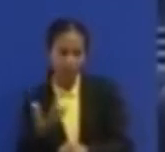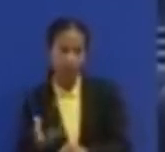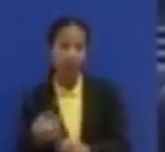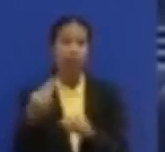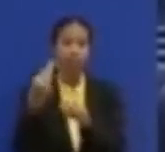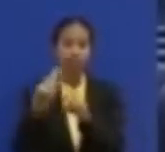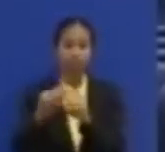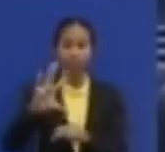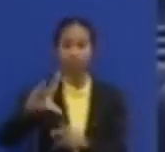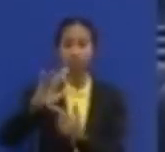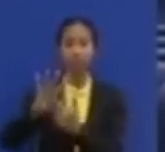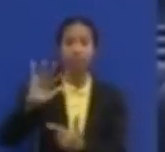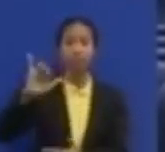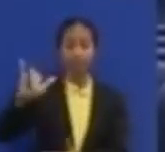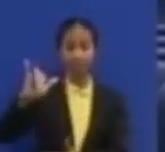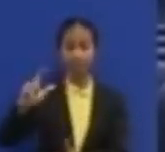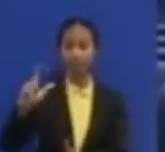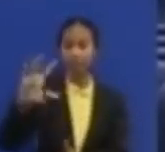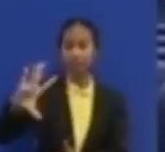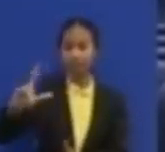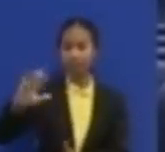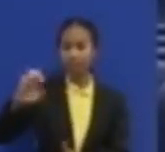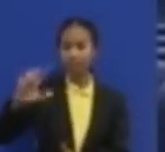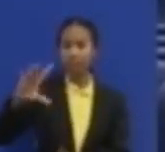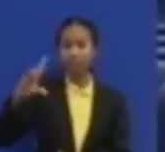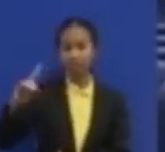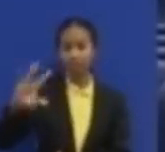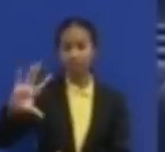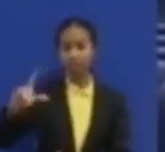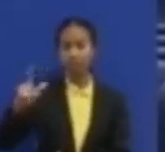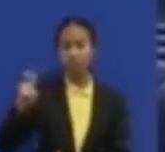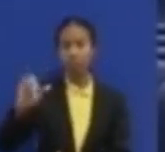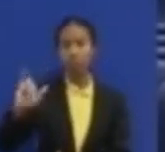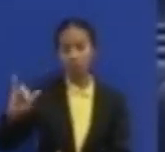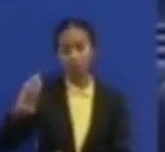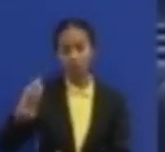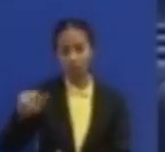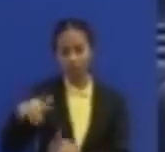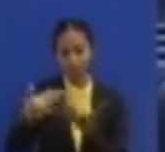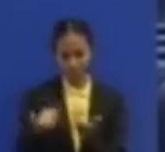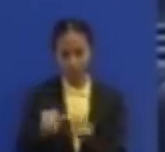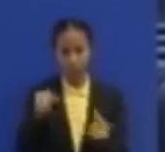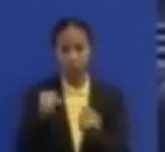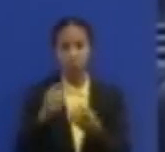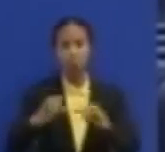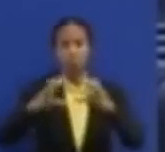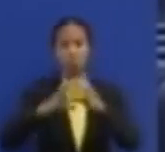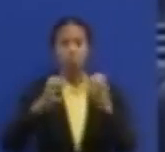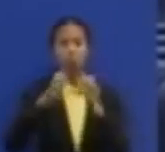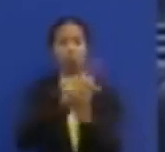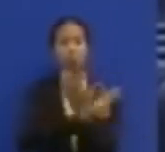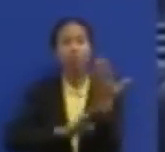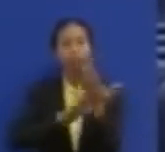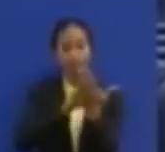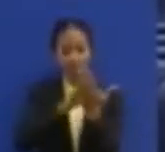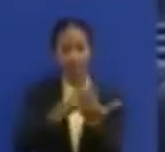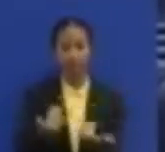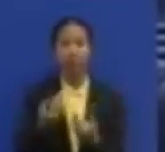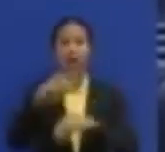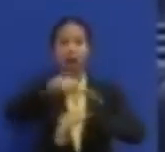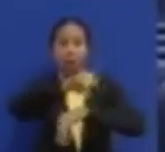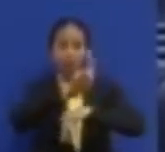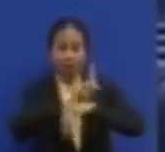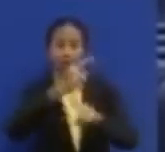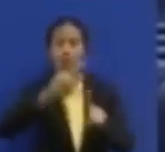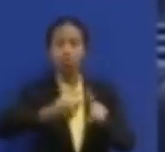อบสมาชิกสภาผู้แทนราษฎรจากพรรคภูมิใจไทยขึ้นทำหน้าที่บนบัลลังก์เป็นประธานการประชุมชั่วคราวครับหลังจากนั้นที่ประชุมสภาผู้แทนราษฎร